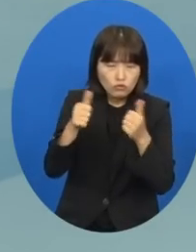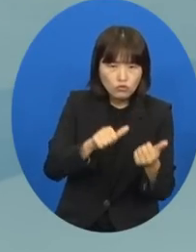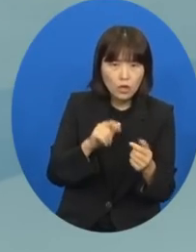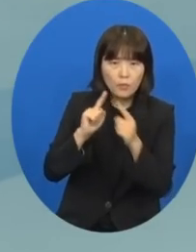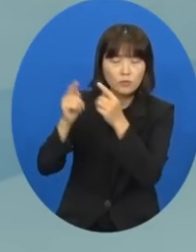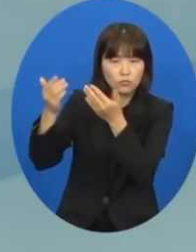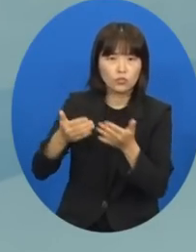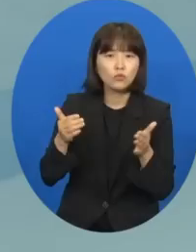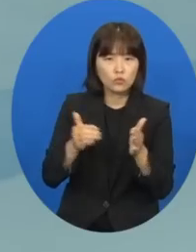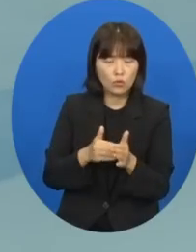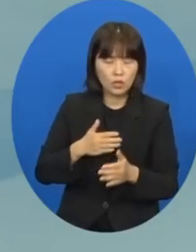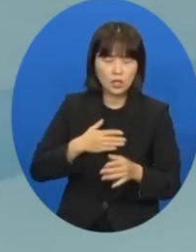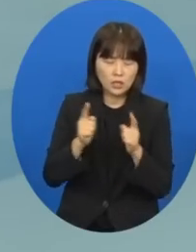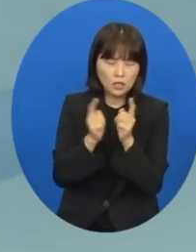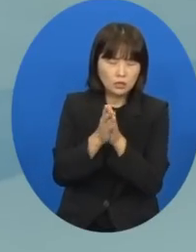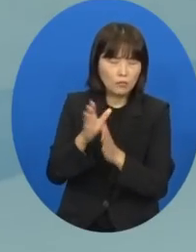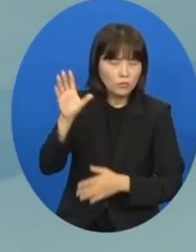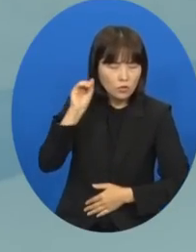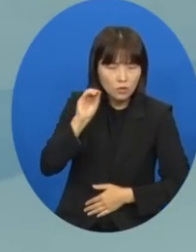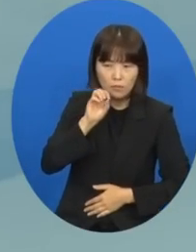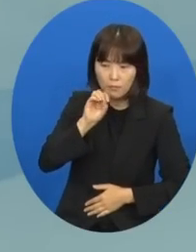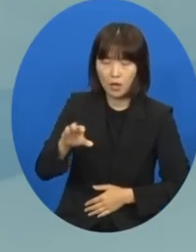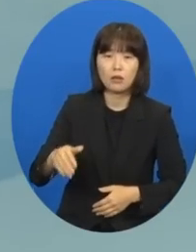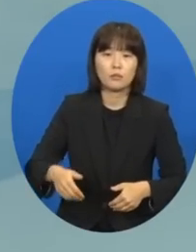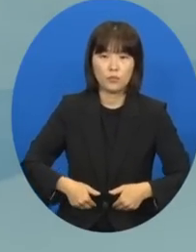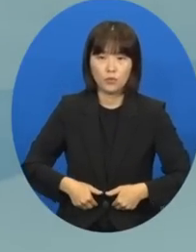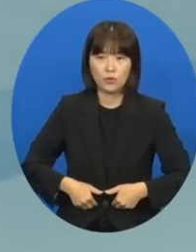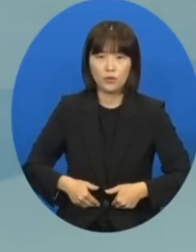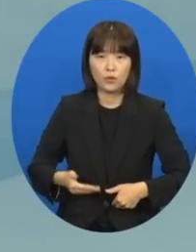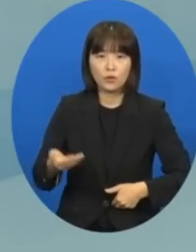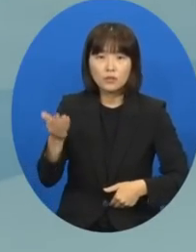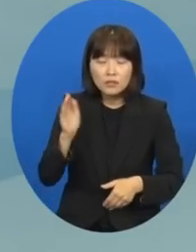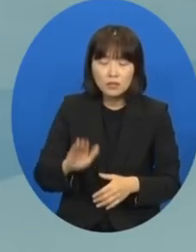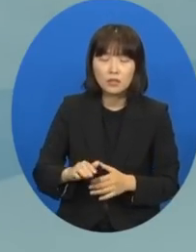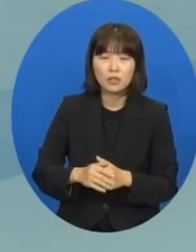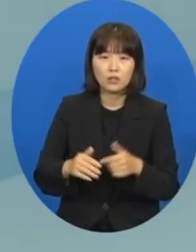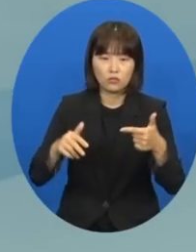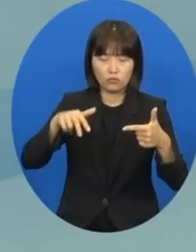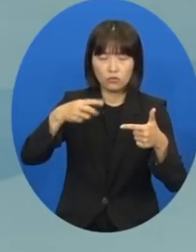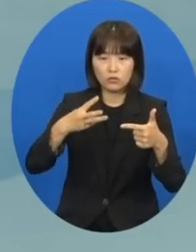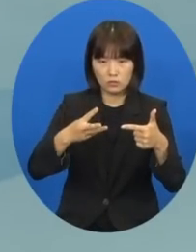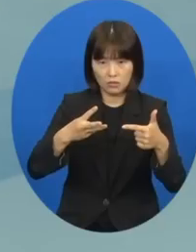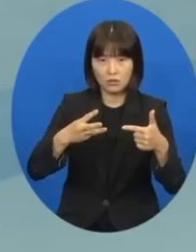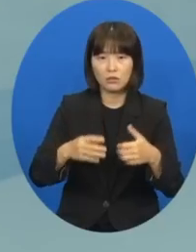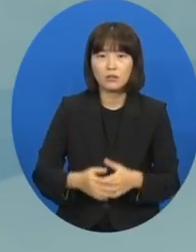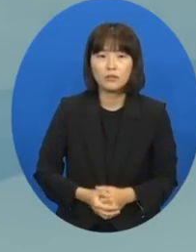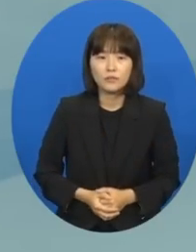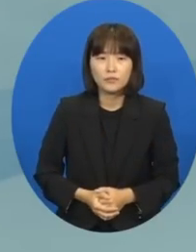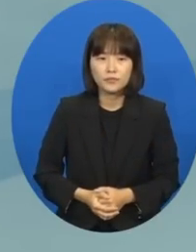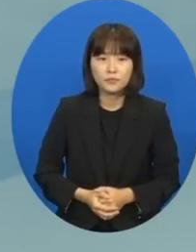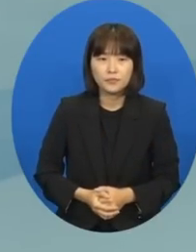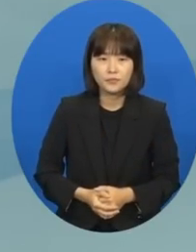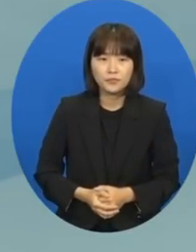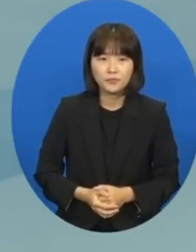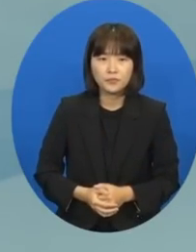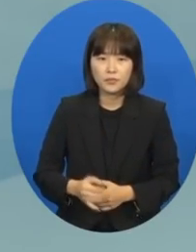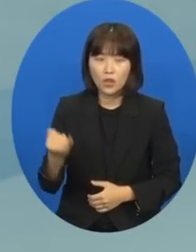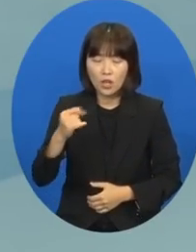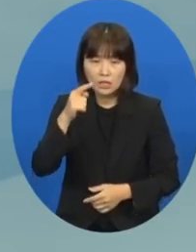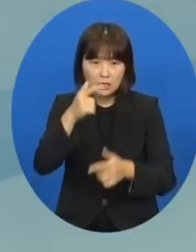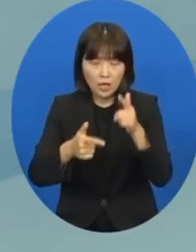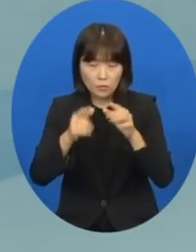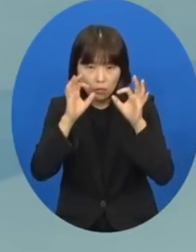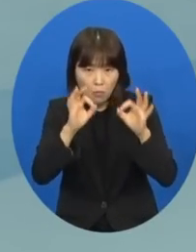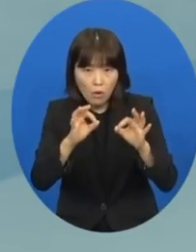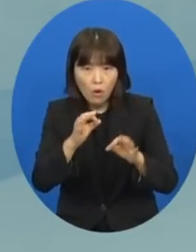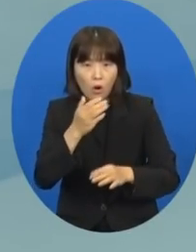직접 들었어 라고 해야 되잖아요. 근데 그가 어떻게 하냐면 6절에 보니까 여자가 그 나무를 본즉 버금직도 하고 범직도